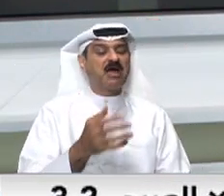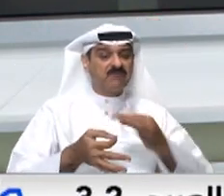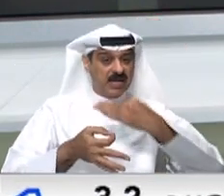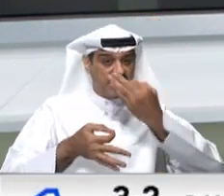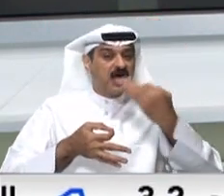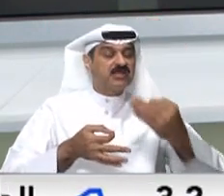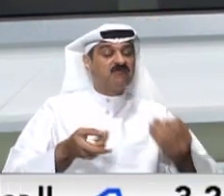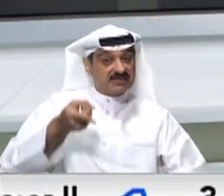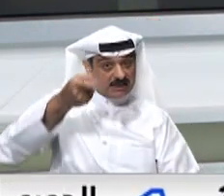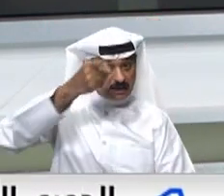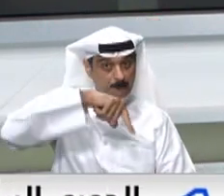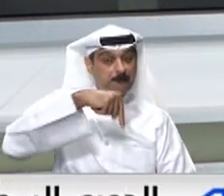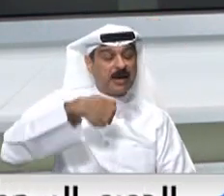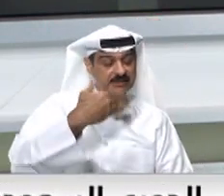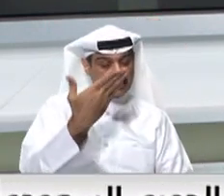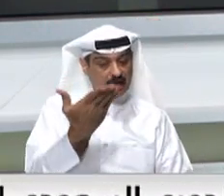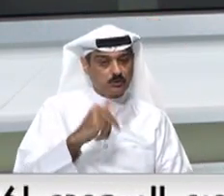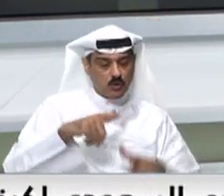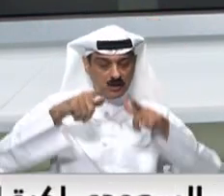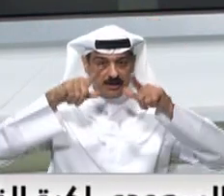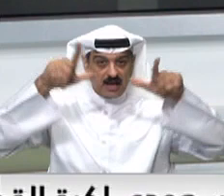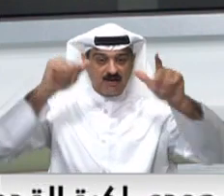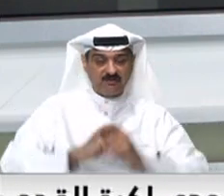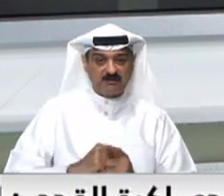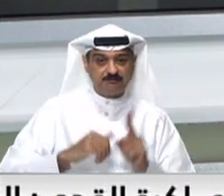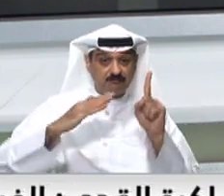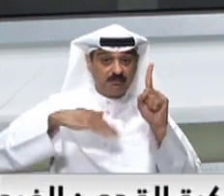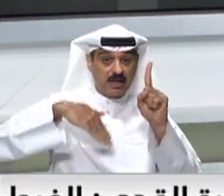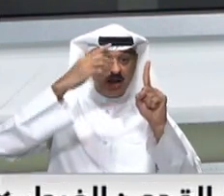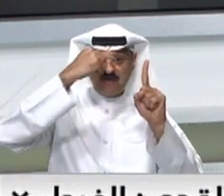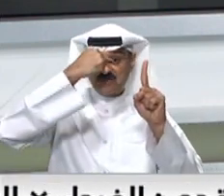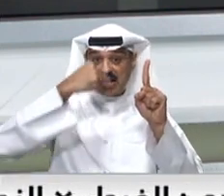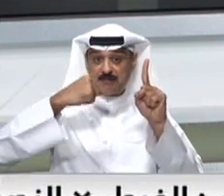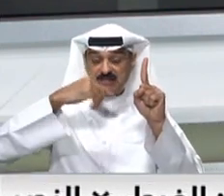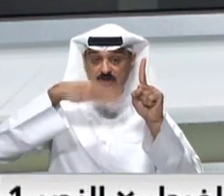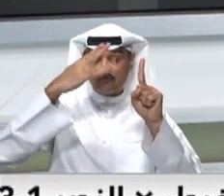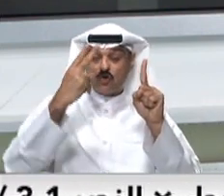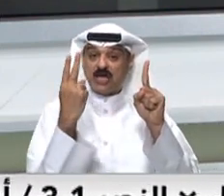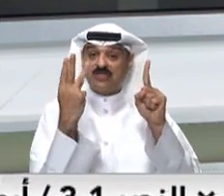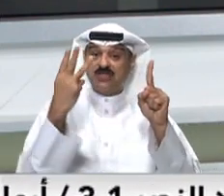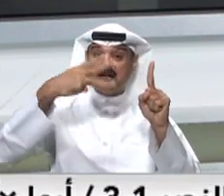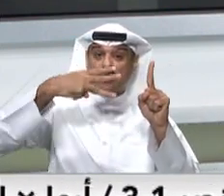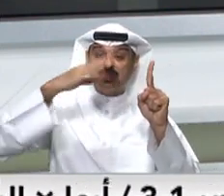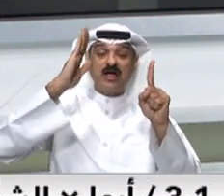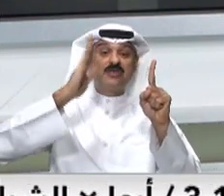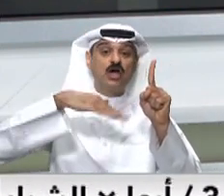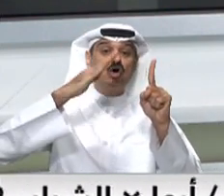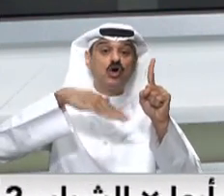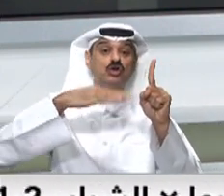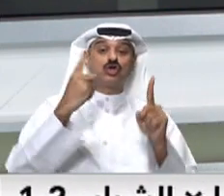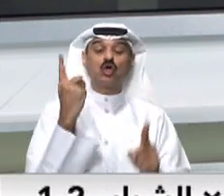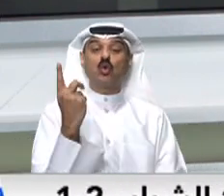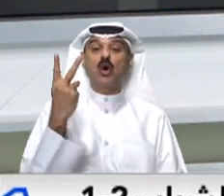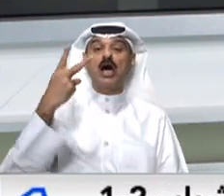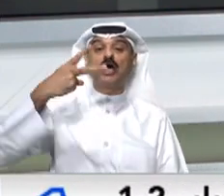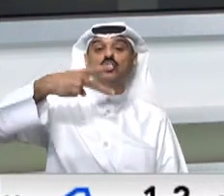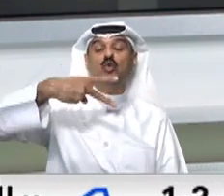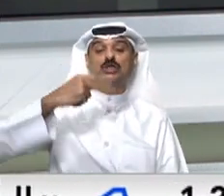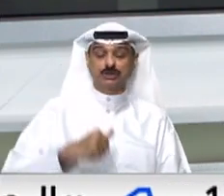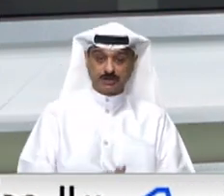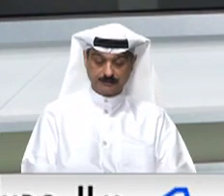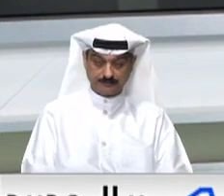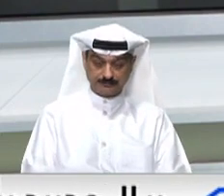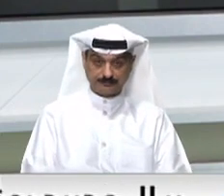عنها خلال نشراتنا القادمة. العظمى المتوقعة يوم الخميس 32، أما الصغرى المتوقعة 21 درجة